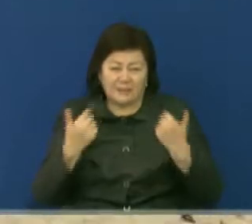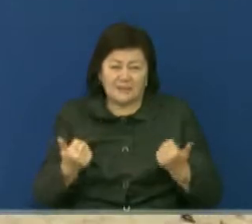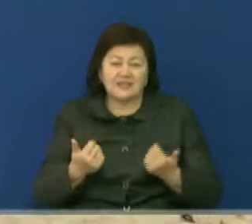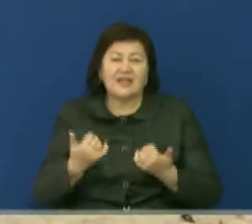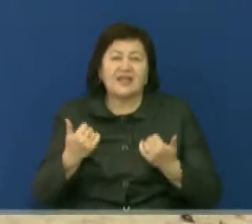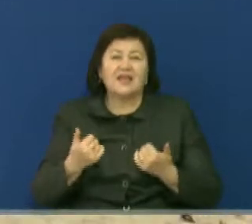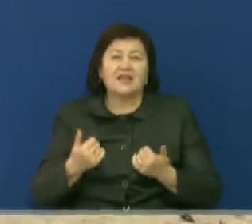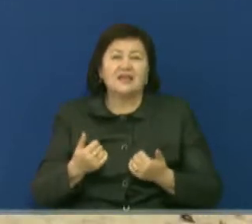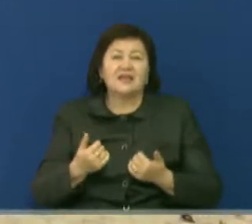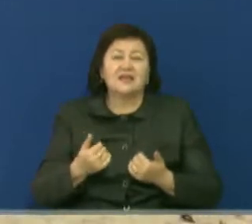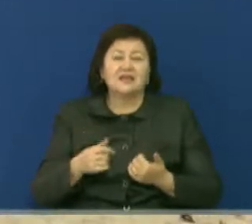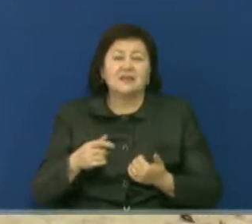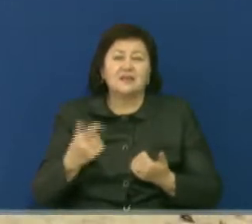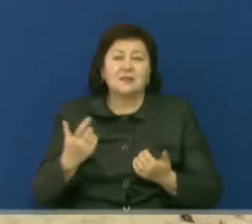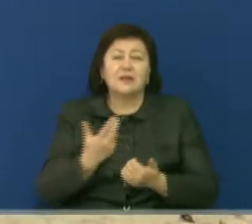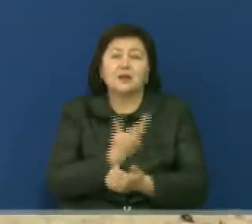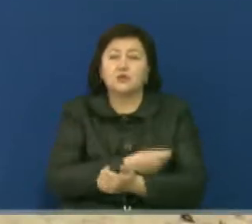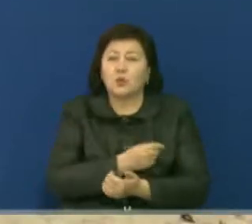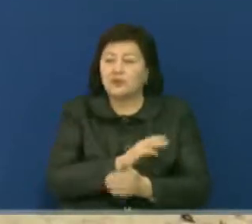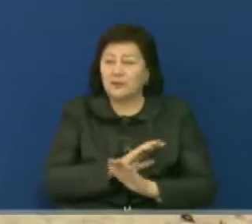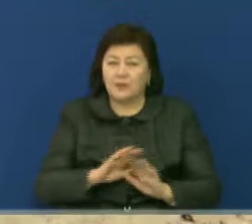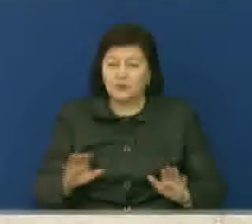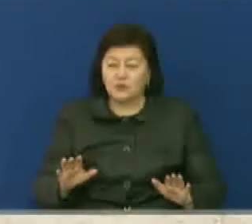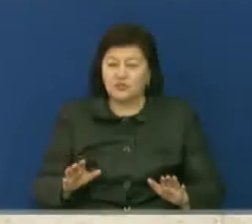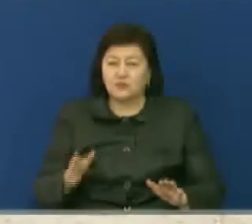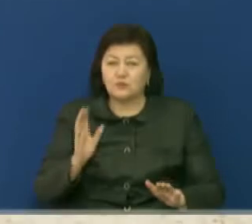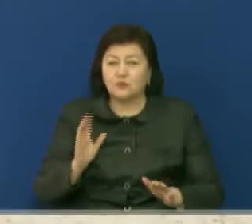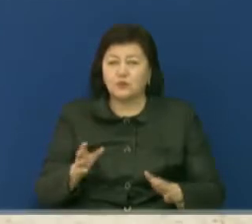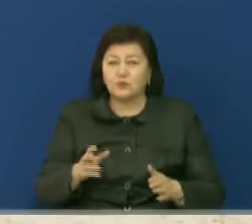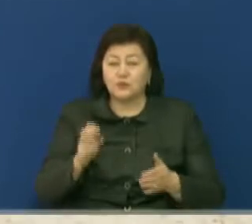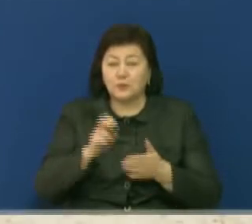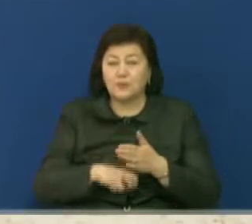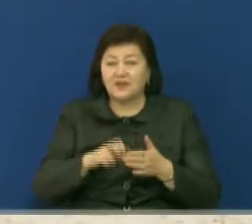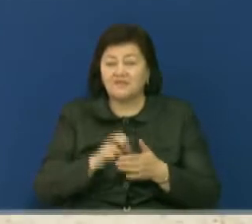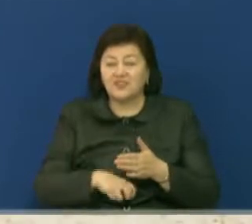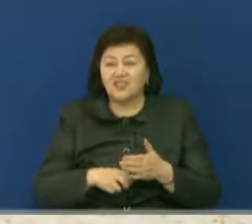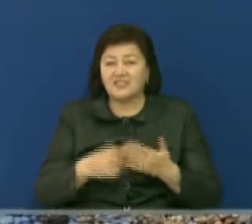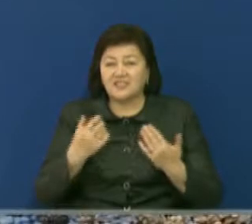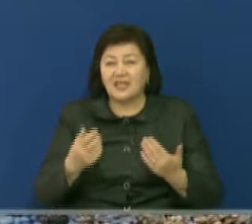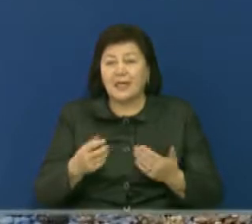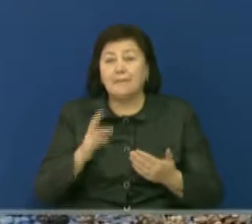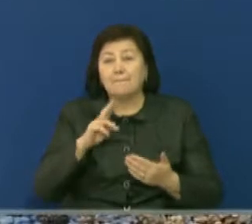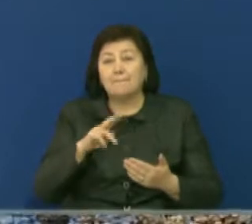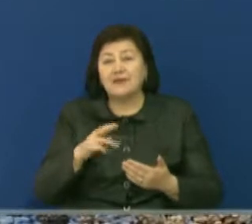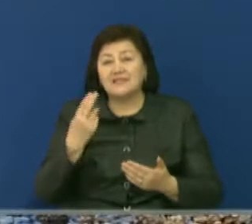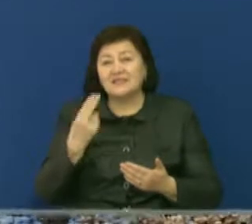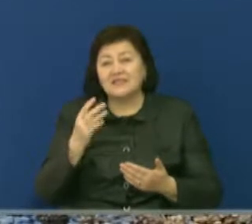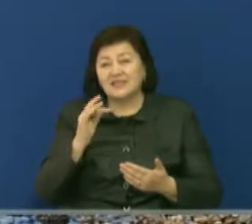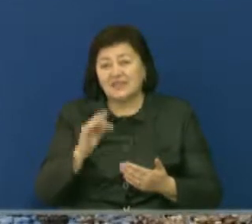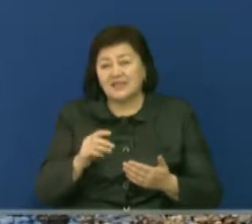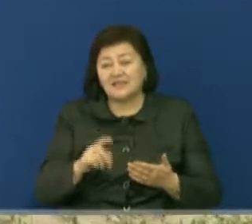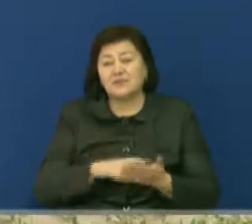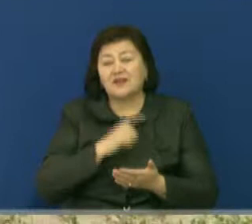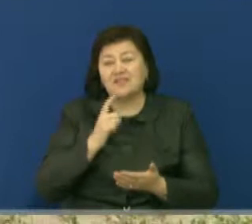категории граждан, не получивших вакцину против COVID-19, будут проходить лабораторное обследование методом ПЦР с профилактической целью.